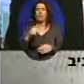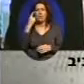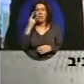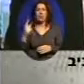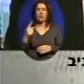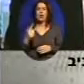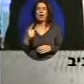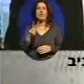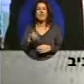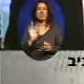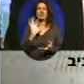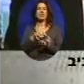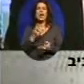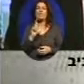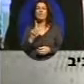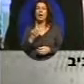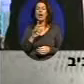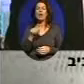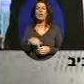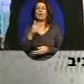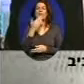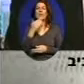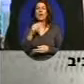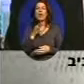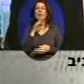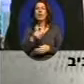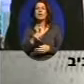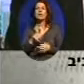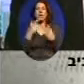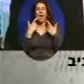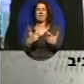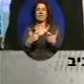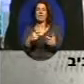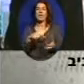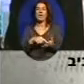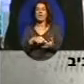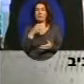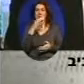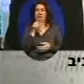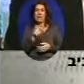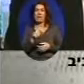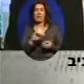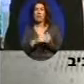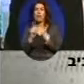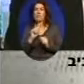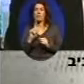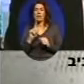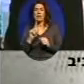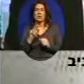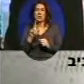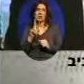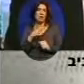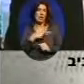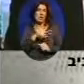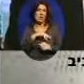שיניים, אבל איכשהו תמיד בישראל הבעיה היא אכיפה. אתם או מי שממונה על האכיפה של מניעת כל אותן תאונות